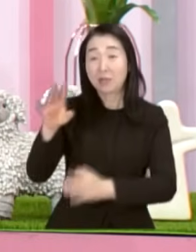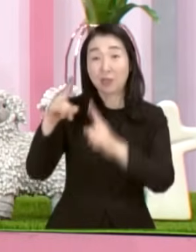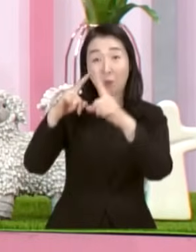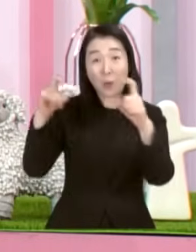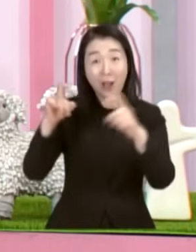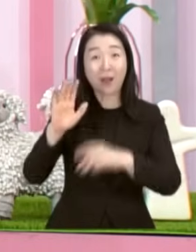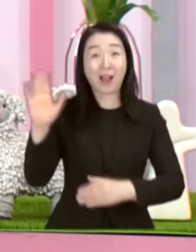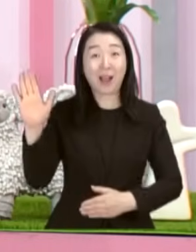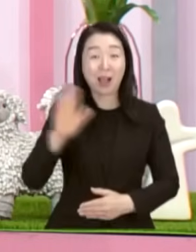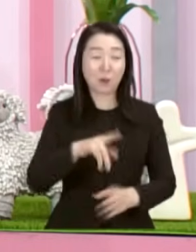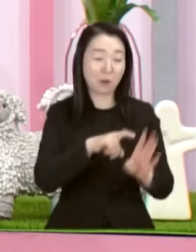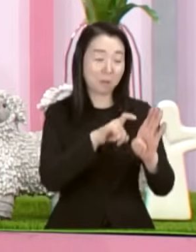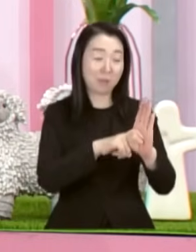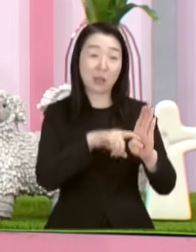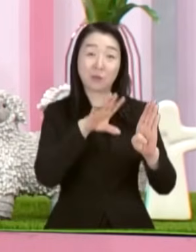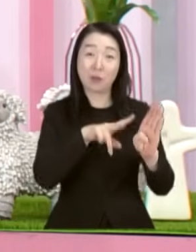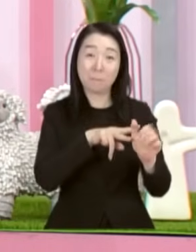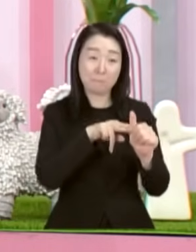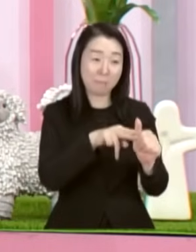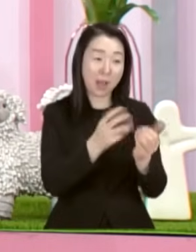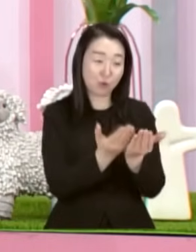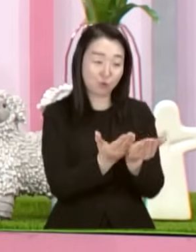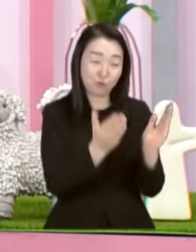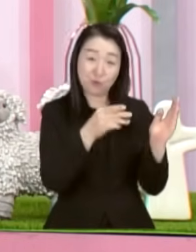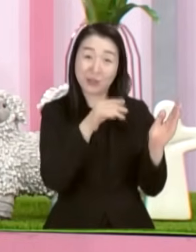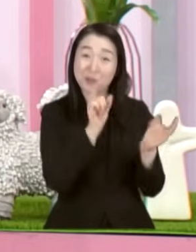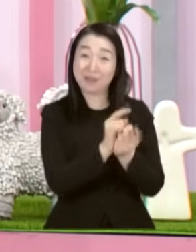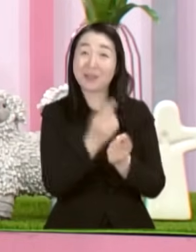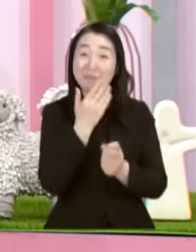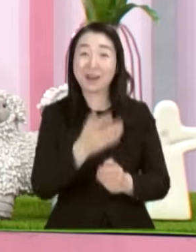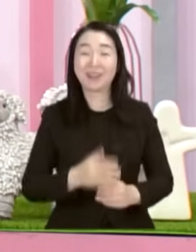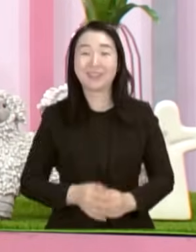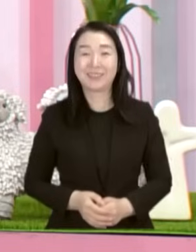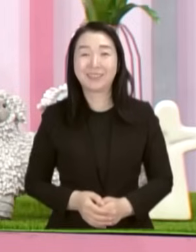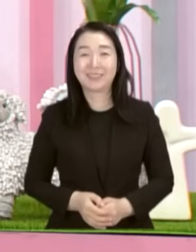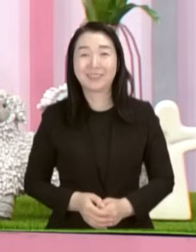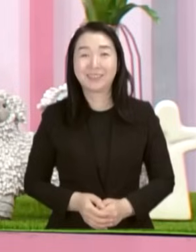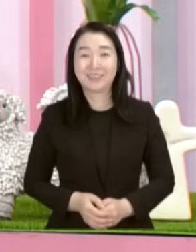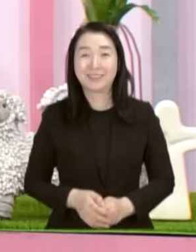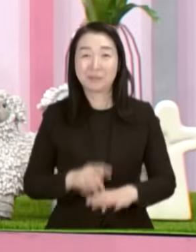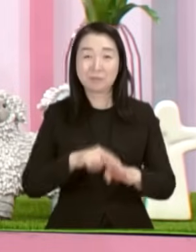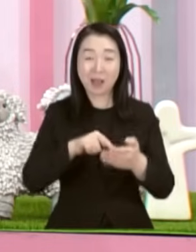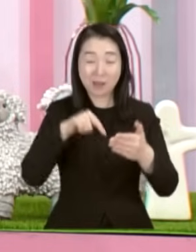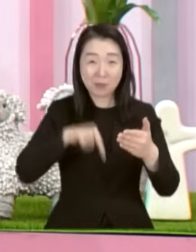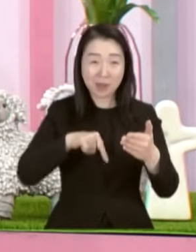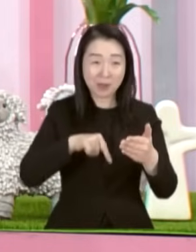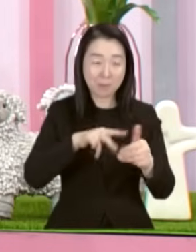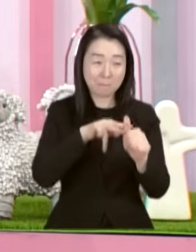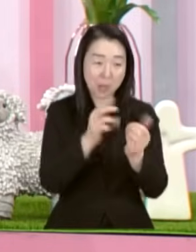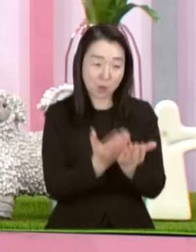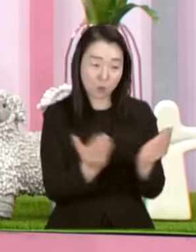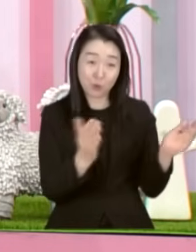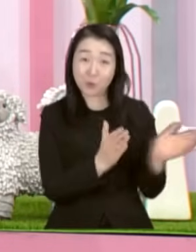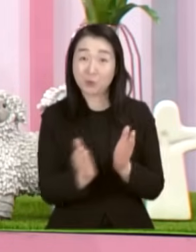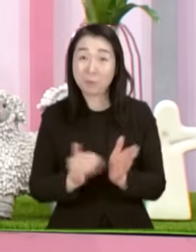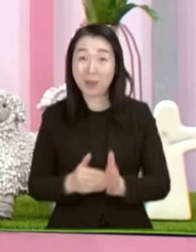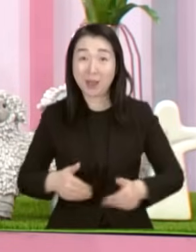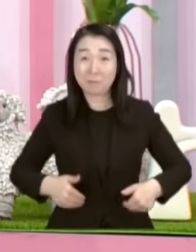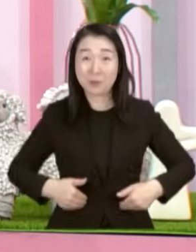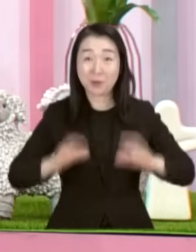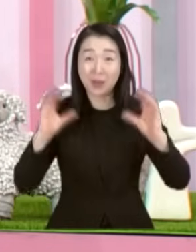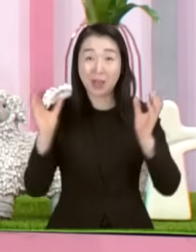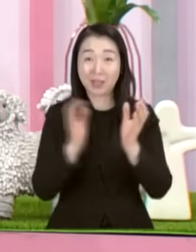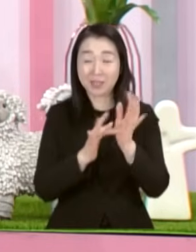예루살렘 왕궁이 아니라 베들레헴 말구유에서 맞이할 수 있지 않겠습니까? 우리 마음속에 말구유를 준비해서